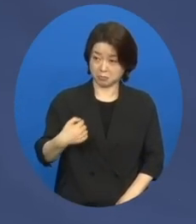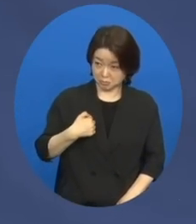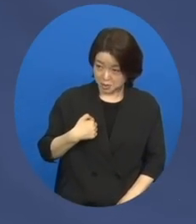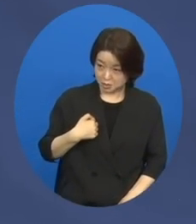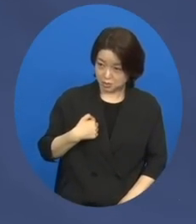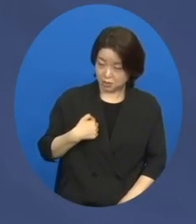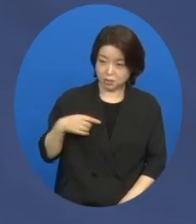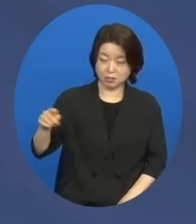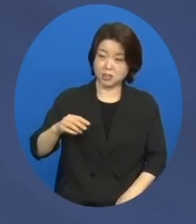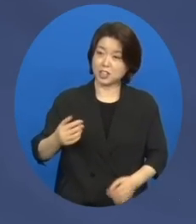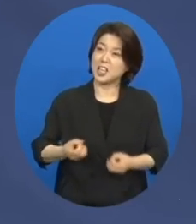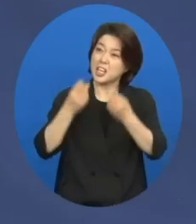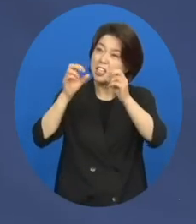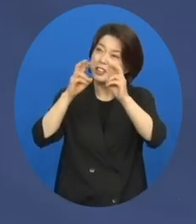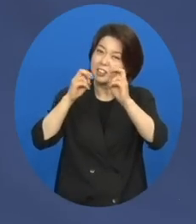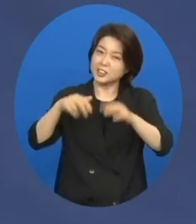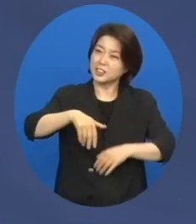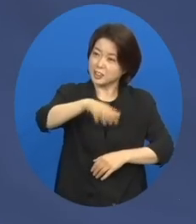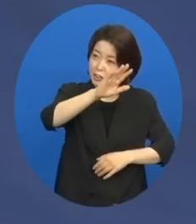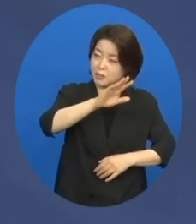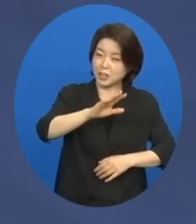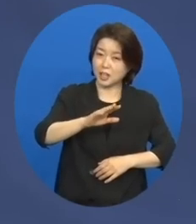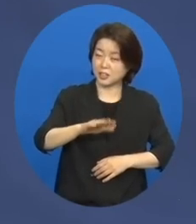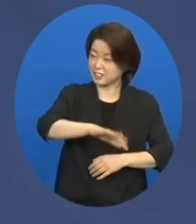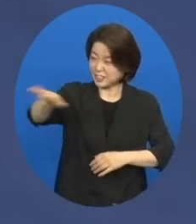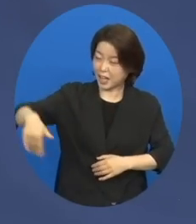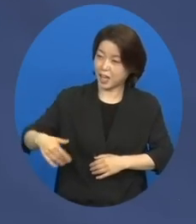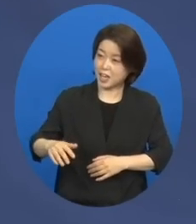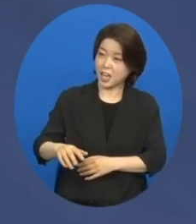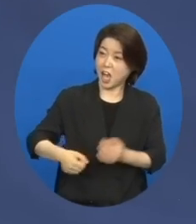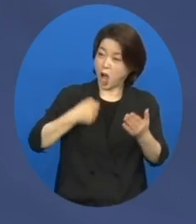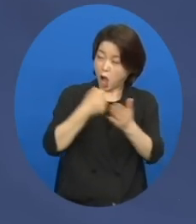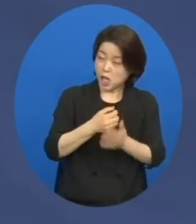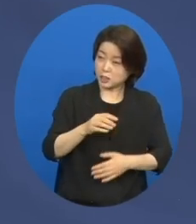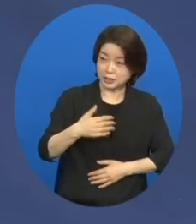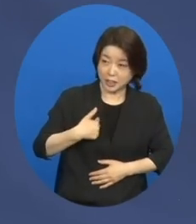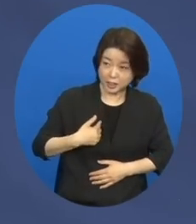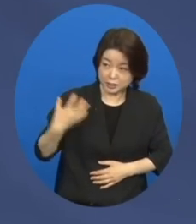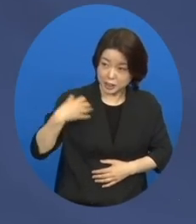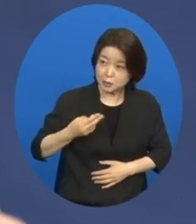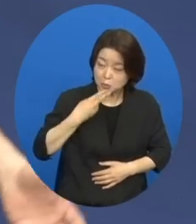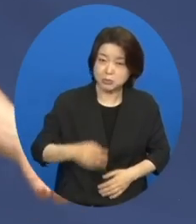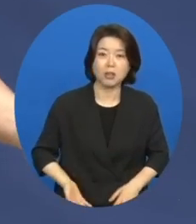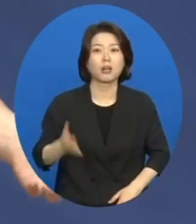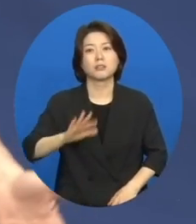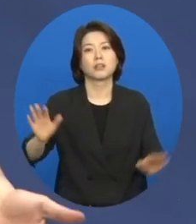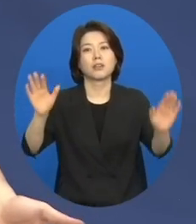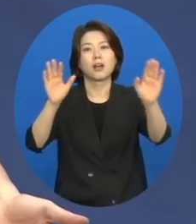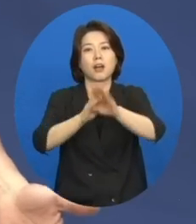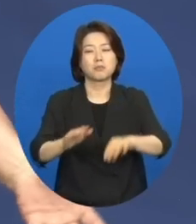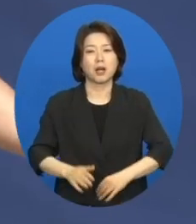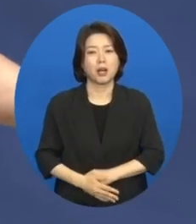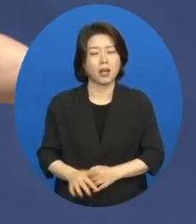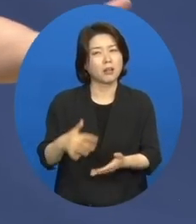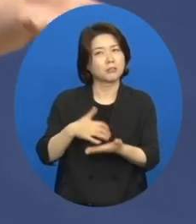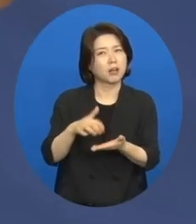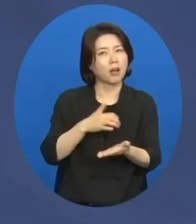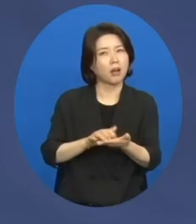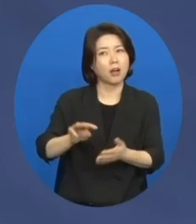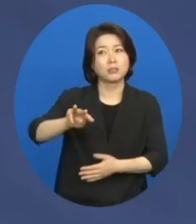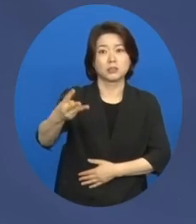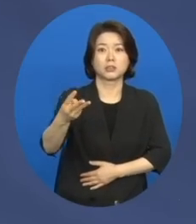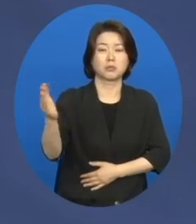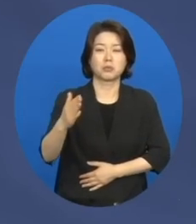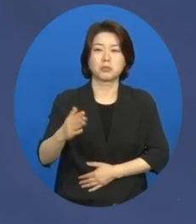난 책임 안 집니다. 그러니까 마음껏 해보시래. 근데 그날 말이죠. 그날 밤에 약 대략 한